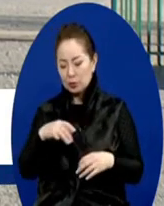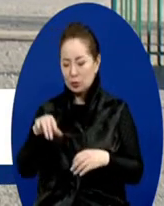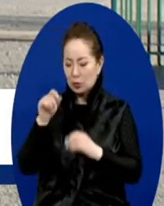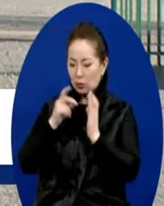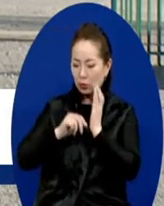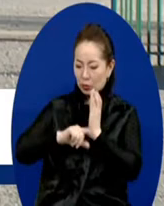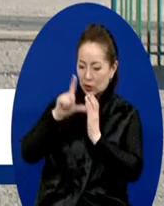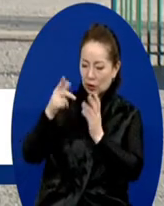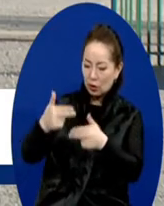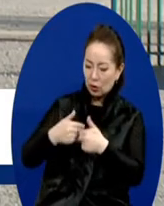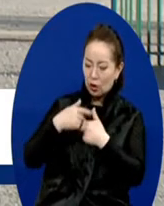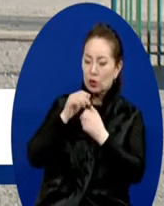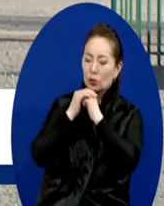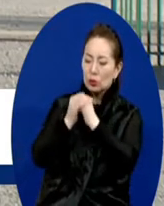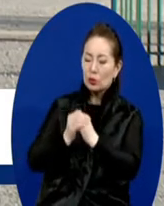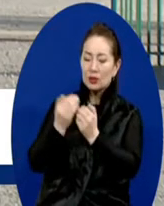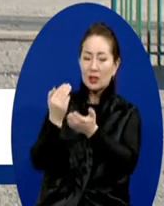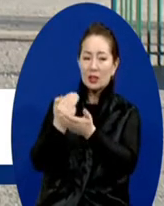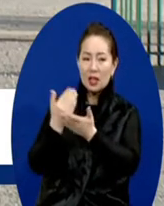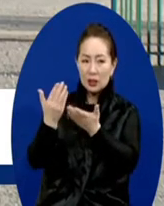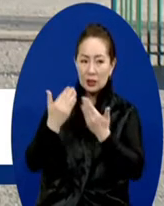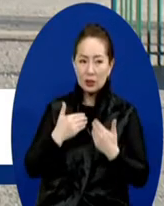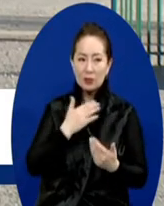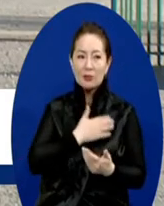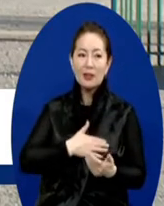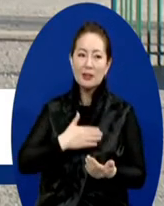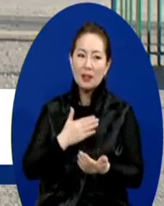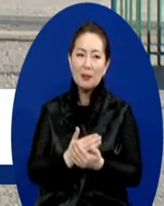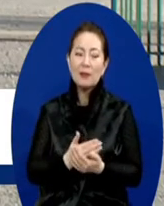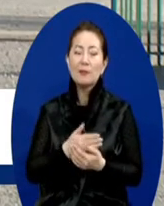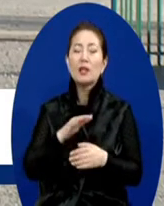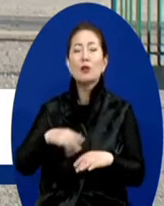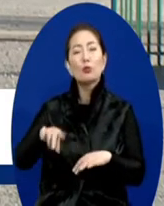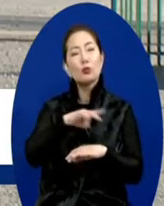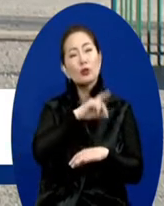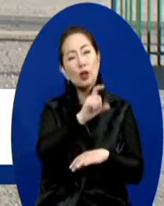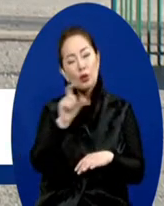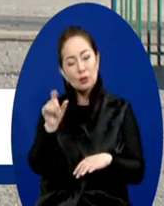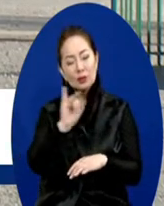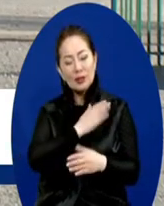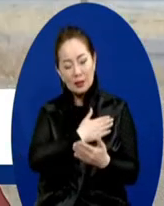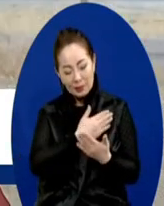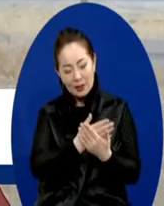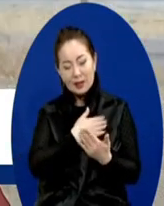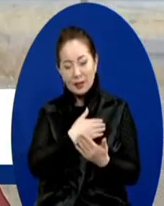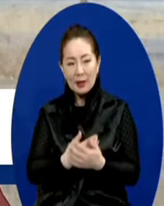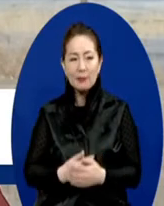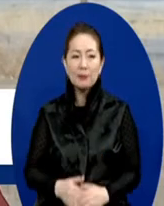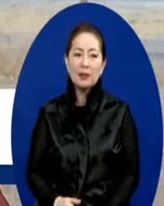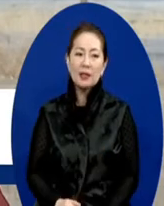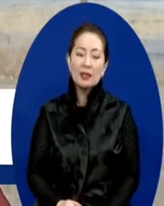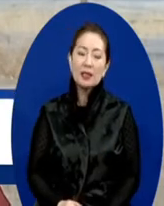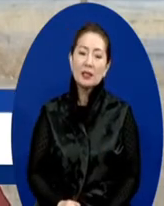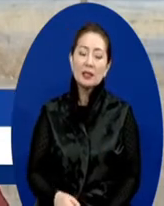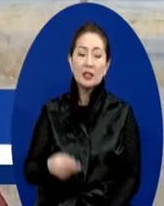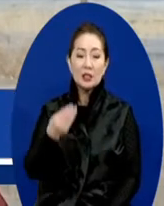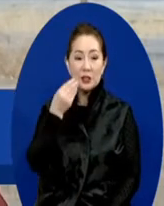үнэлэлт бас өнөөдрийн хүндтэй усыг аврагсан том шаналлагч бас баяртай надад нутгаа дундаа одоо баярлалаа гэж хэлмээр.